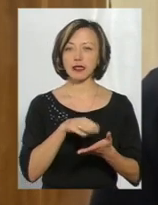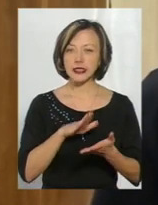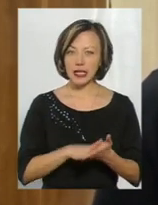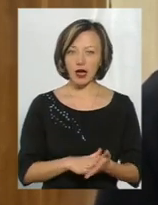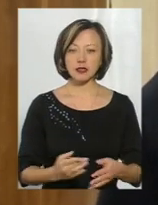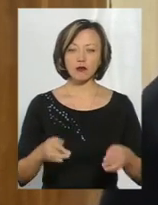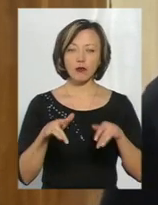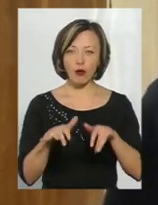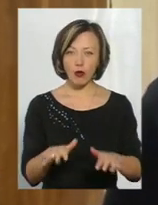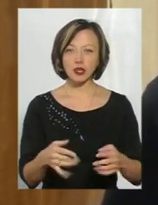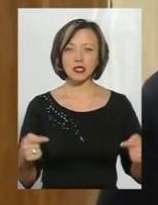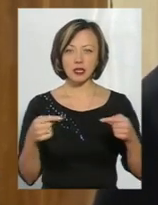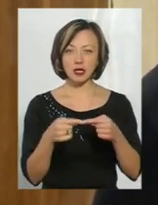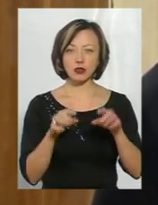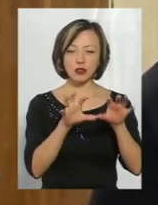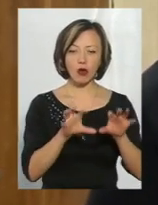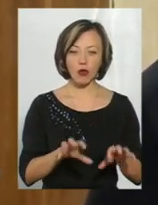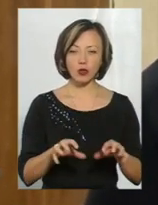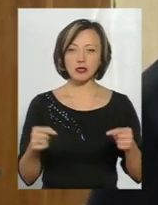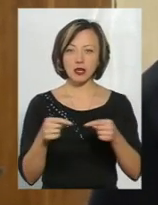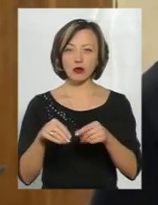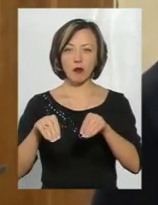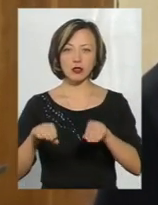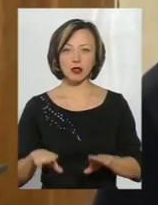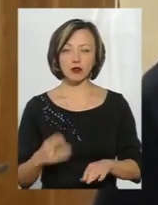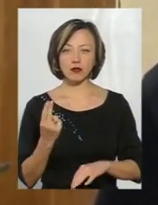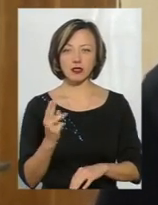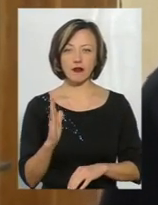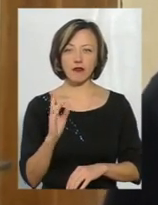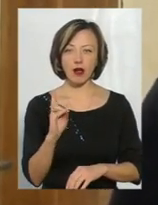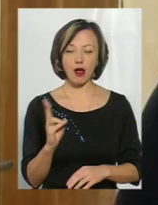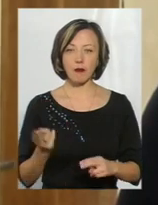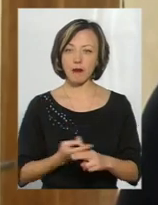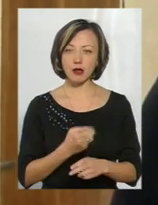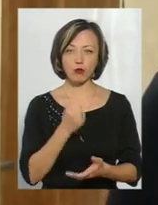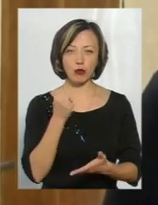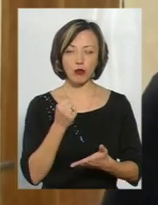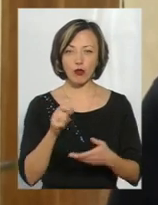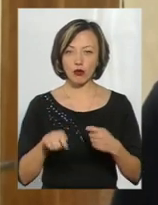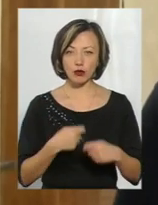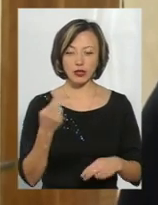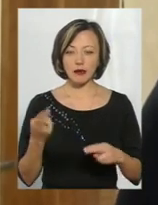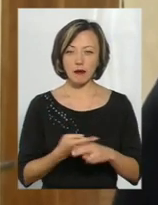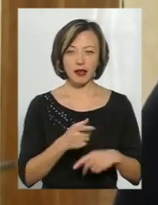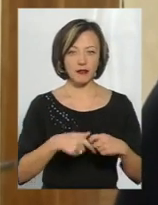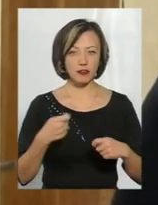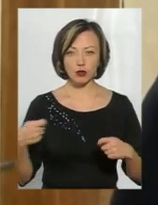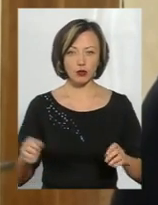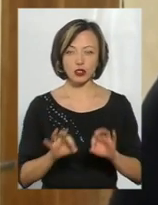згідно закону, згідно постанов ЦВК, без порушень, без відстрочень, без